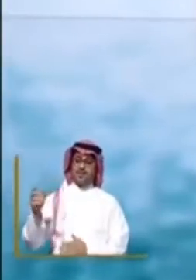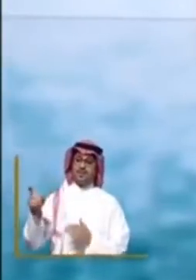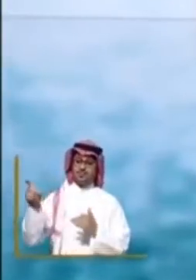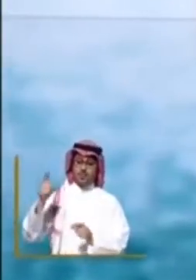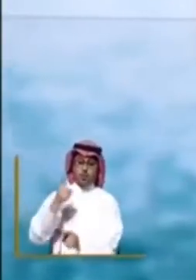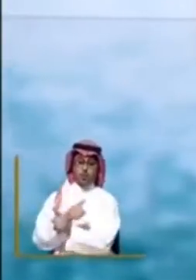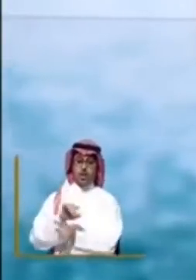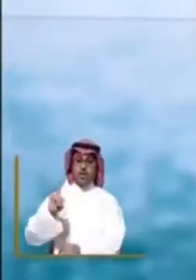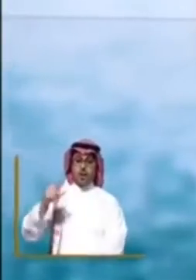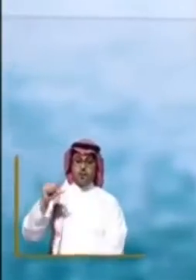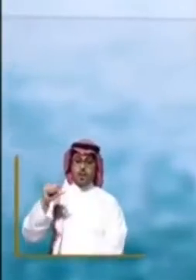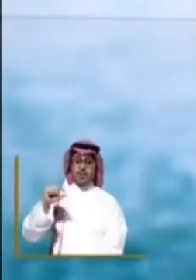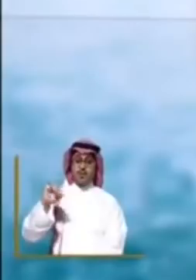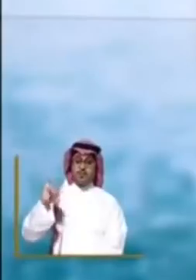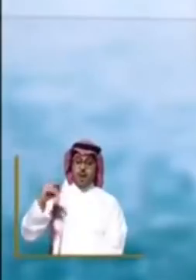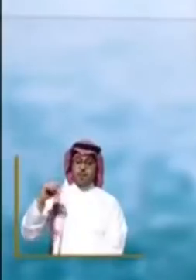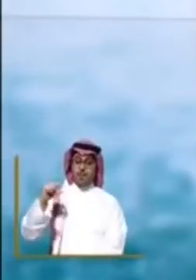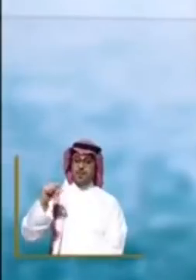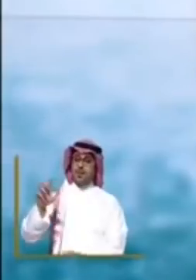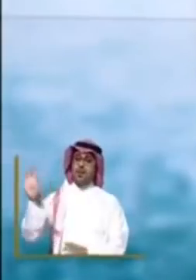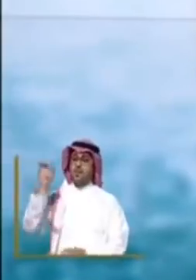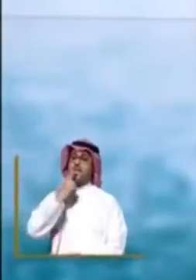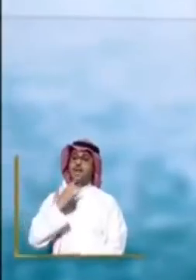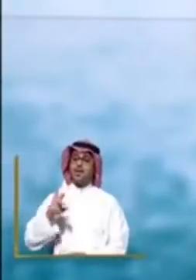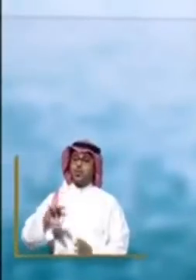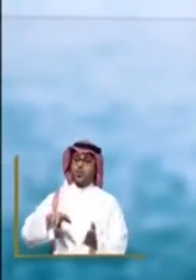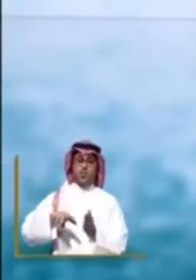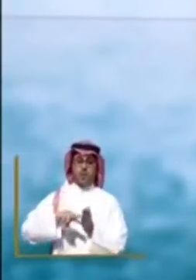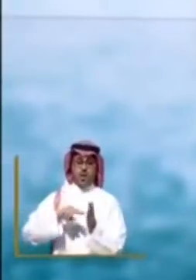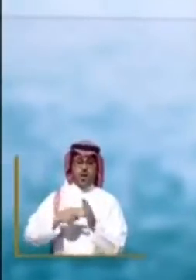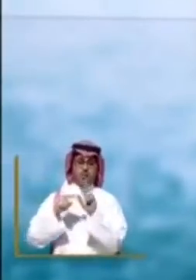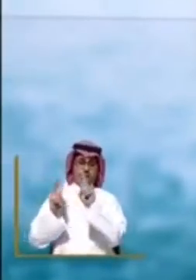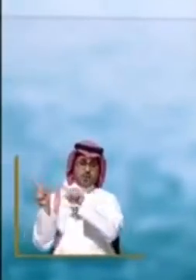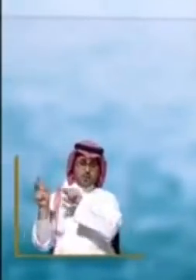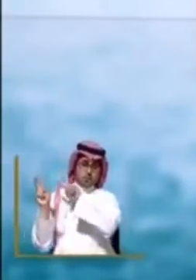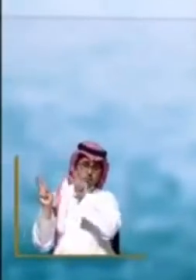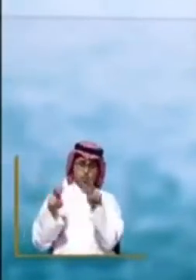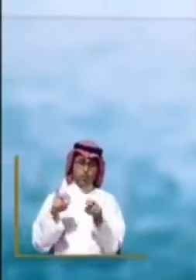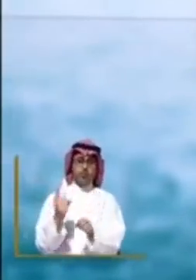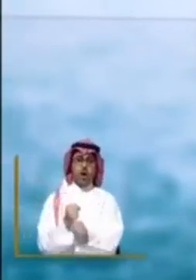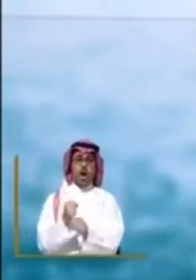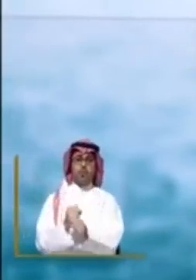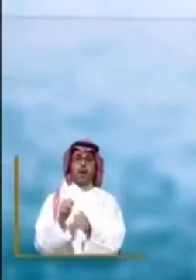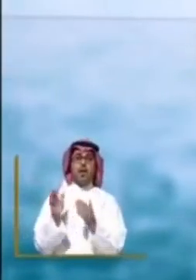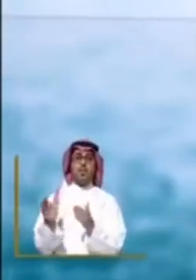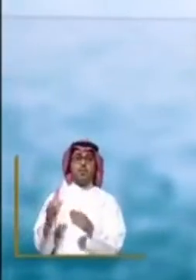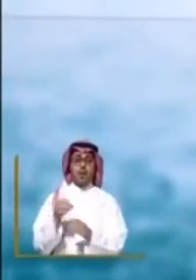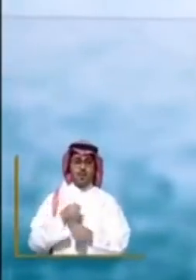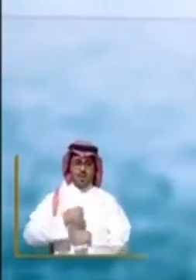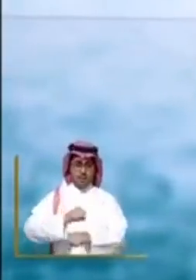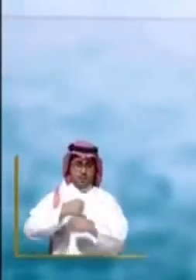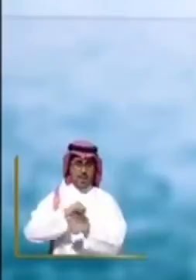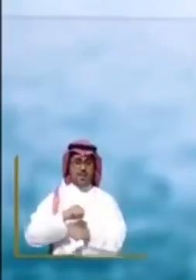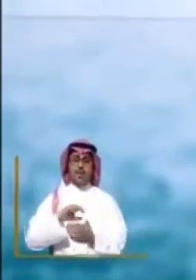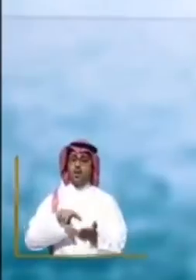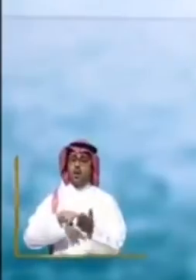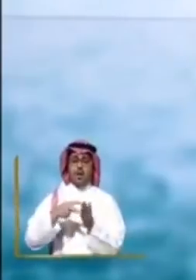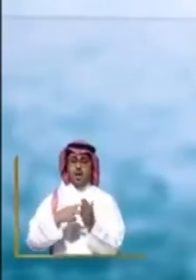أستاذ محمد، مساء الخير. أولا، ما هي آخر الجهود المبذولة من قبل الأمانة لمكافحة جائحة